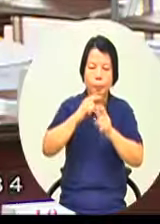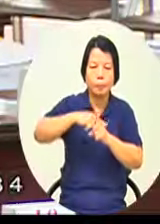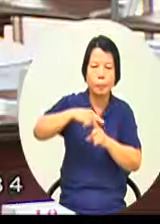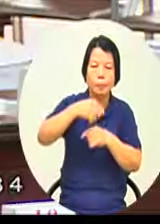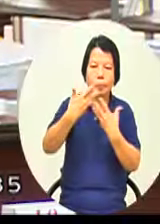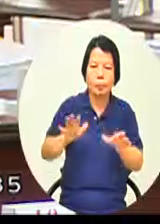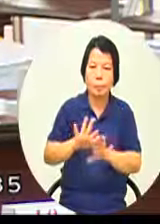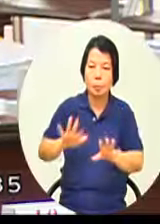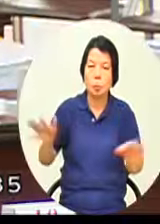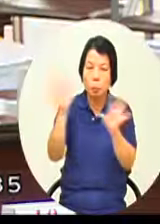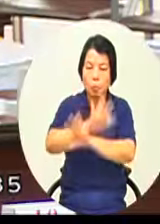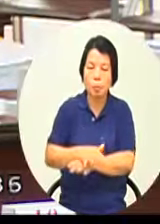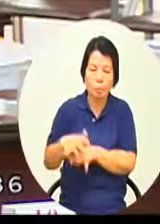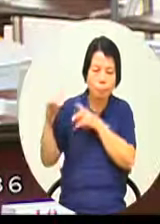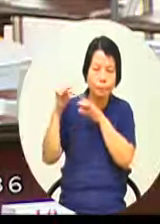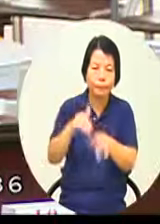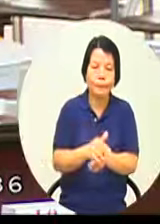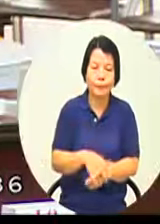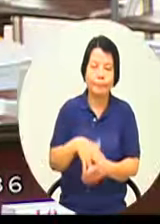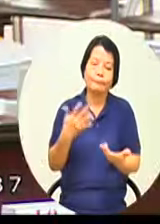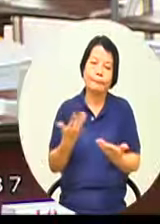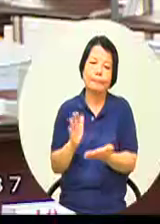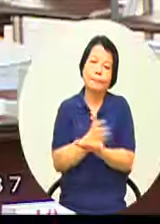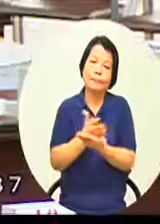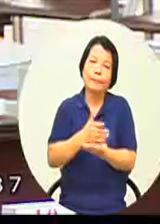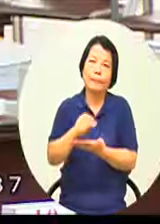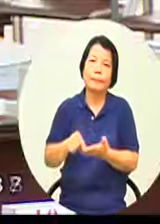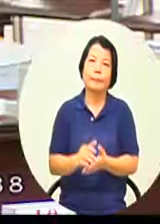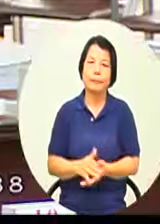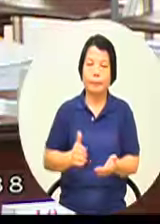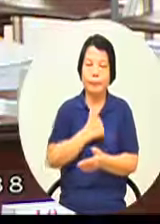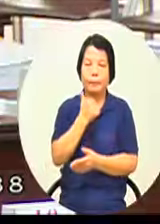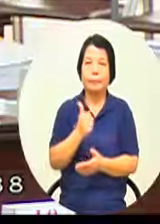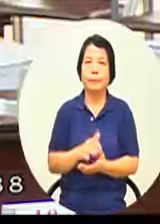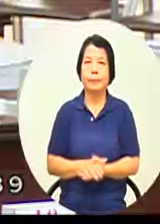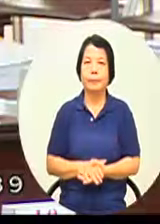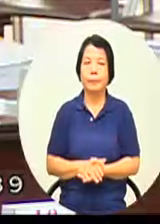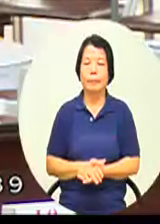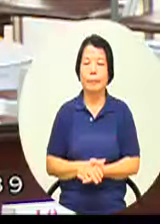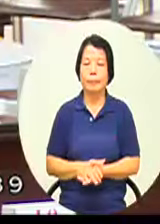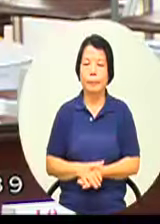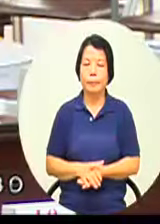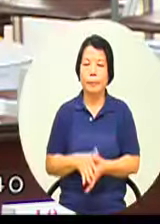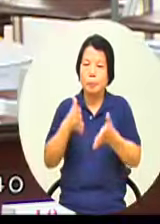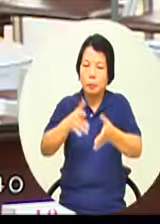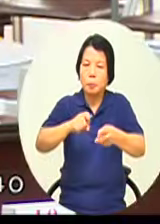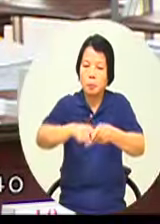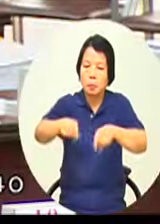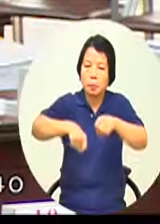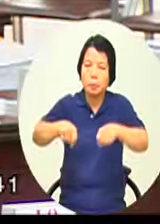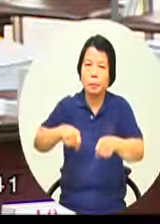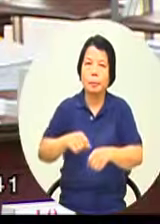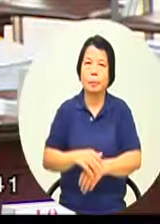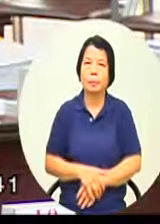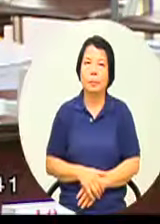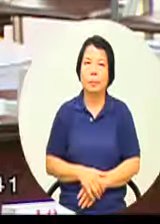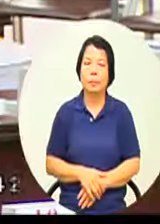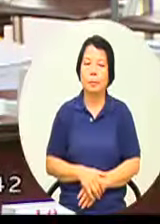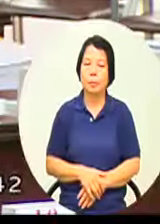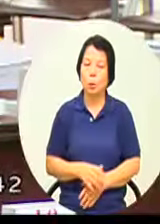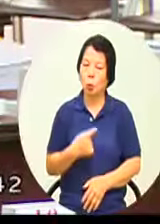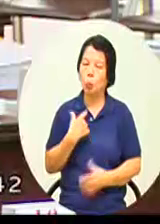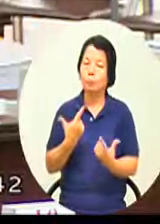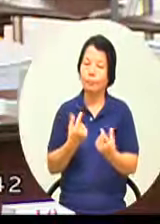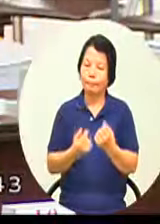强烈，底下咧休闲啦，哦，实在是真的啦。你们在这个工程的方面啦，对不对？吼，真正不是容易，肯